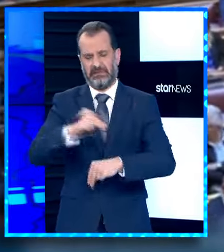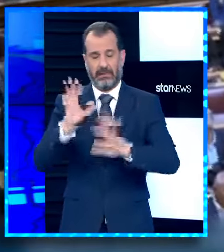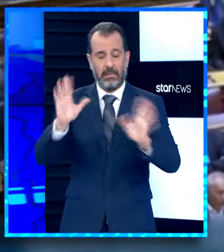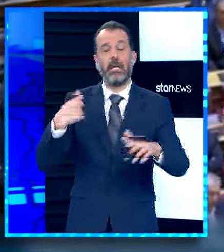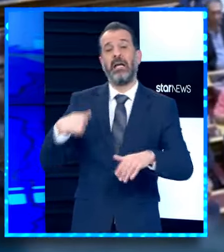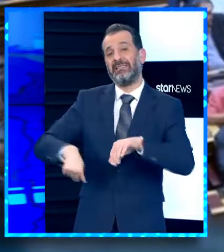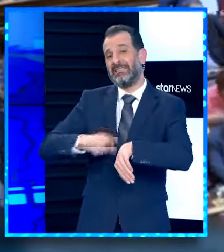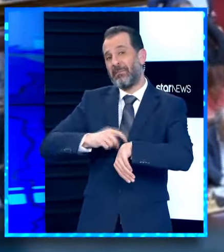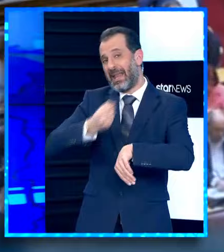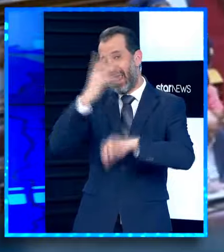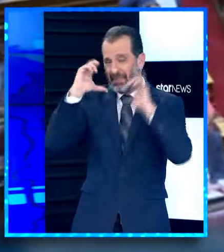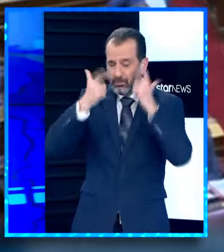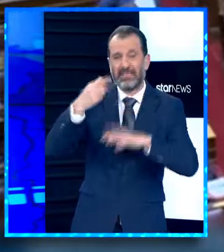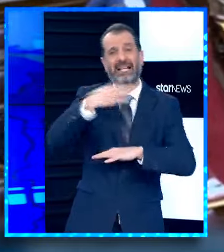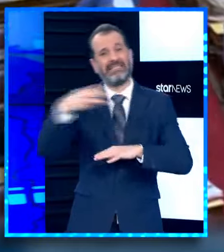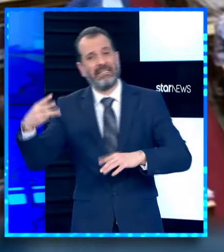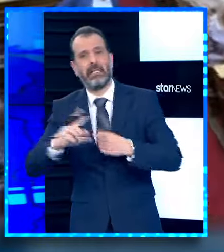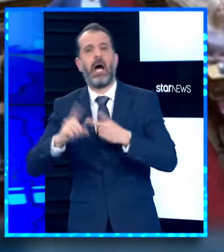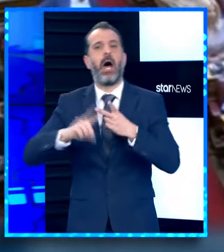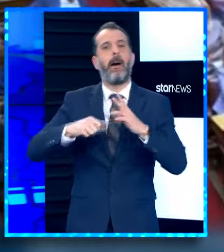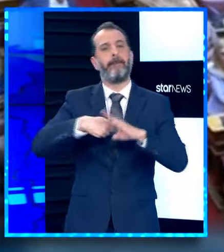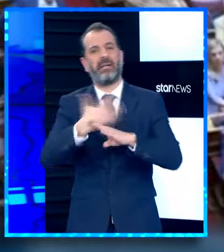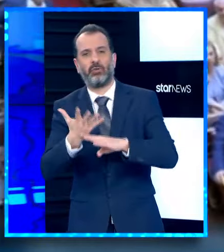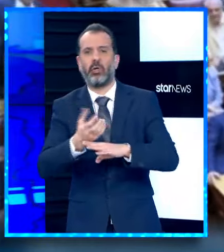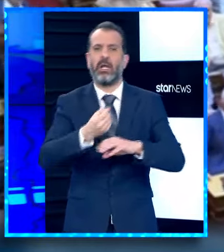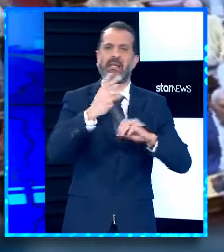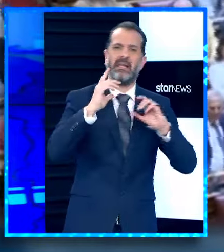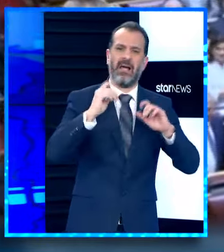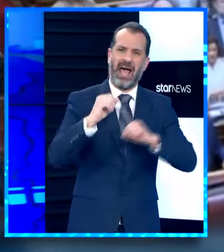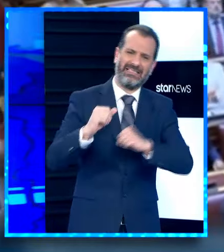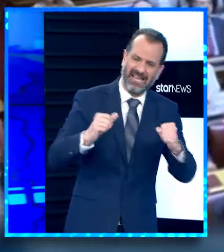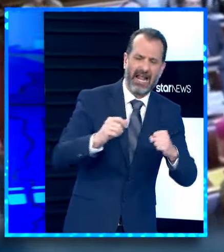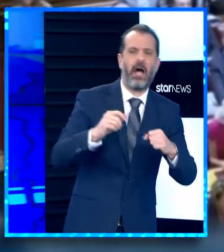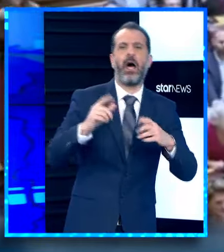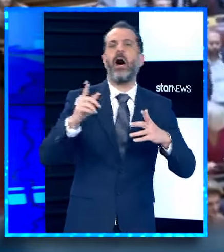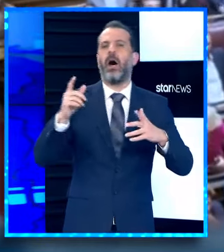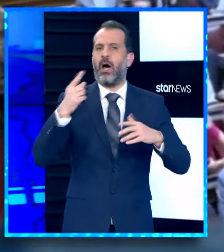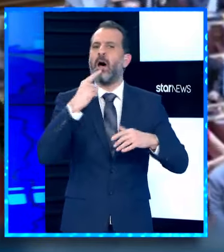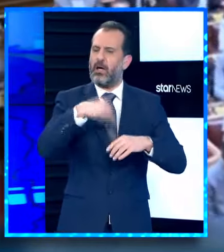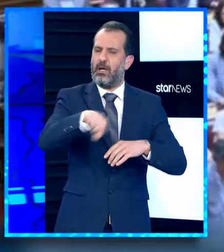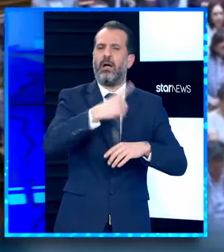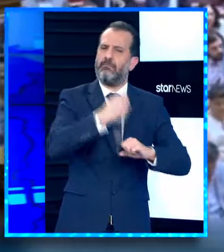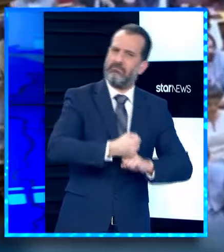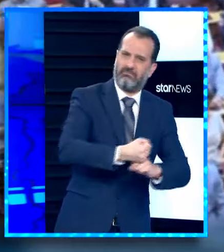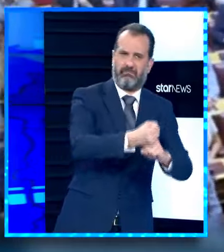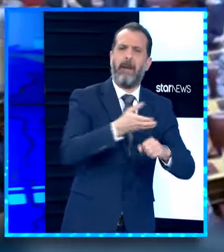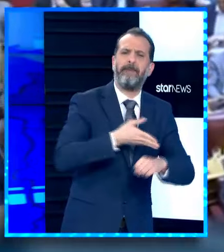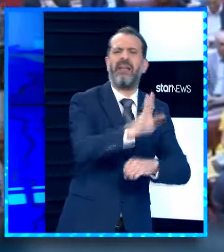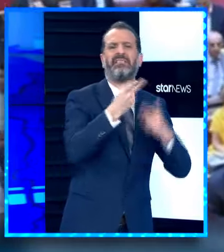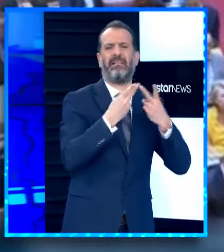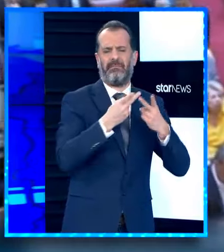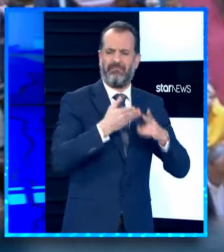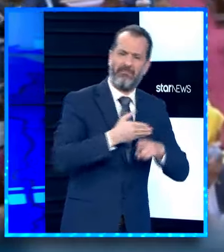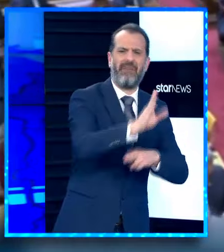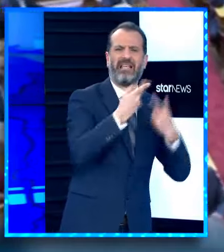τώρα, Νέα Δημοκρατία, ΣΥΡΙΖΑ, ΠΑΣΟΚ, Νέα Αριστερά και Πλεύση Ελευθερίας στηρίζουν το νομοσχέδιο και καταψηφίζουν όλα τα